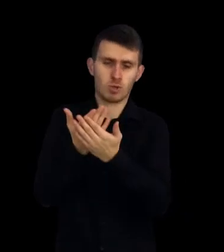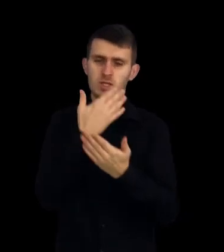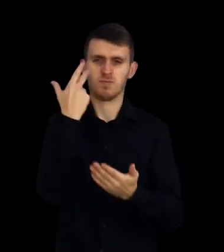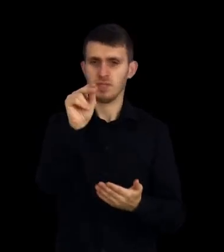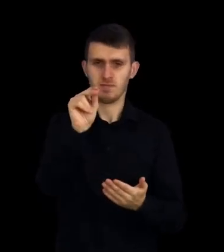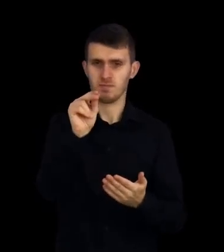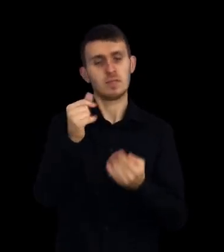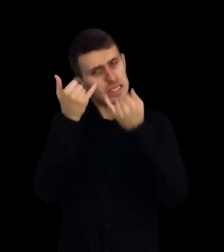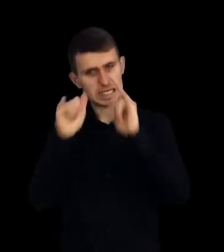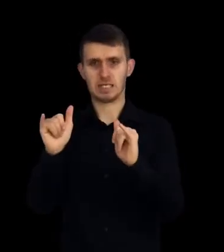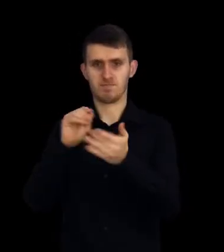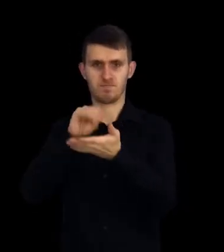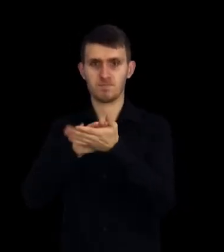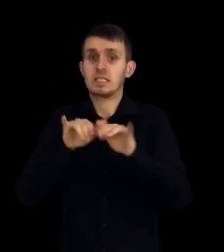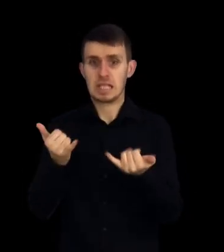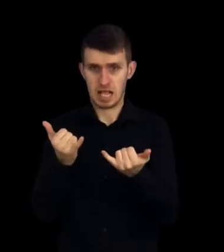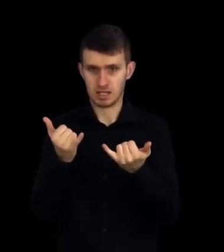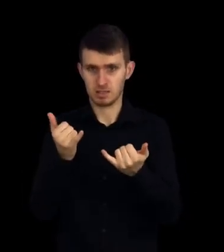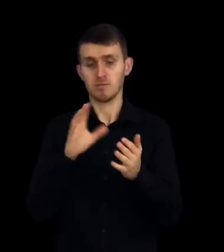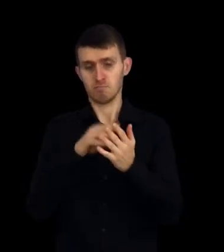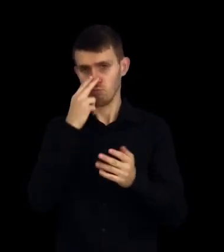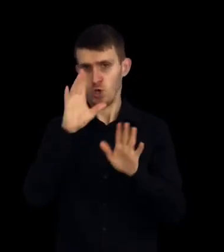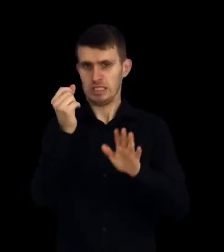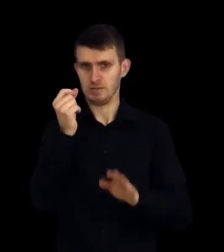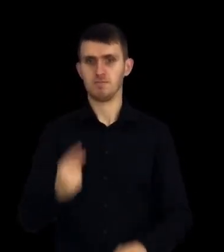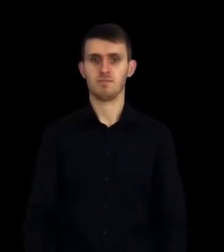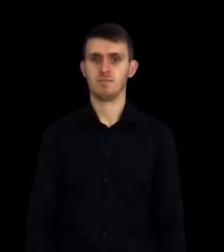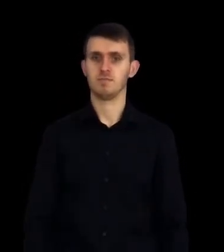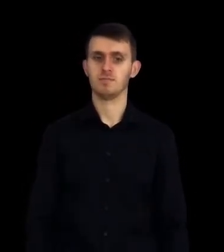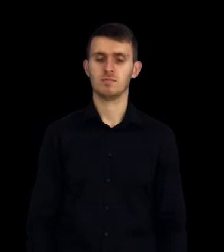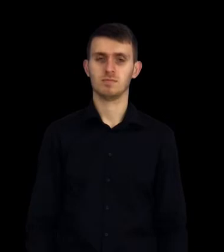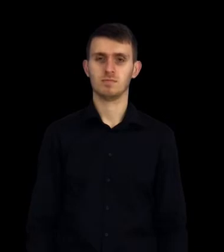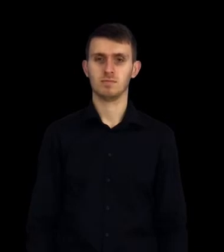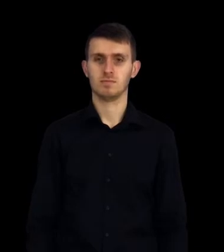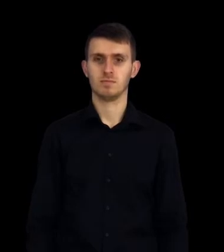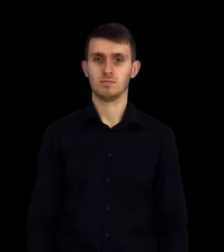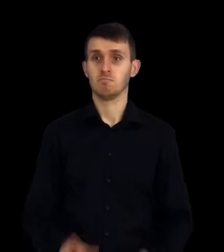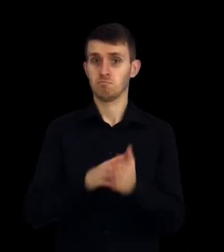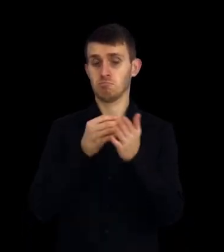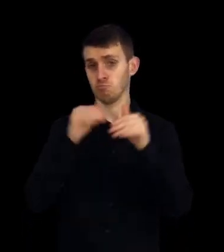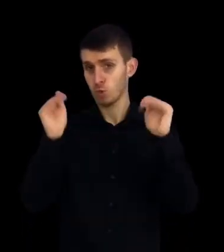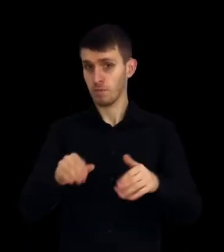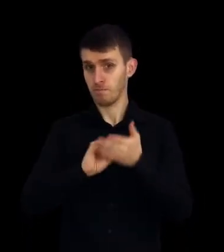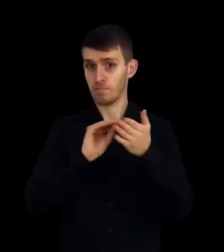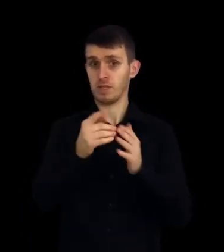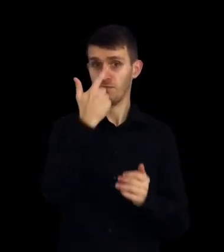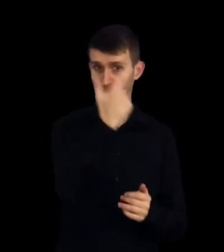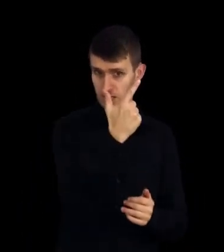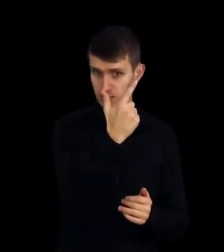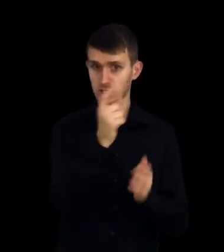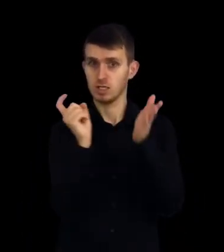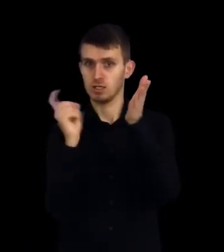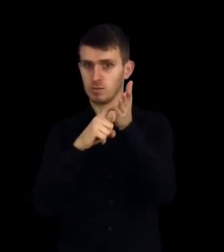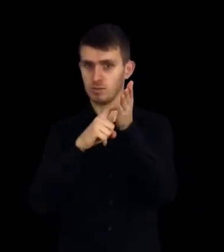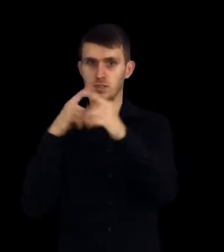zamiast tego mnożenie zapisujemy na kilka innych sposobów zamiast pisać dwa razy x w ten sposób